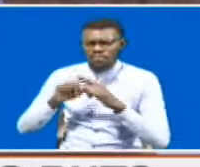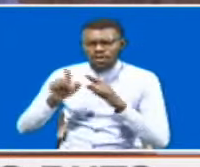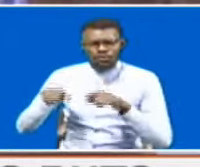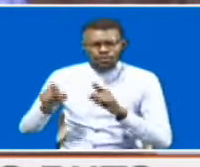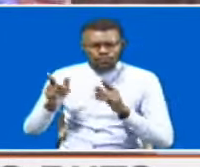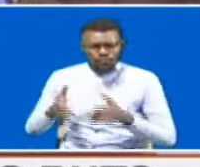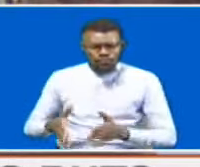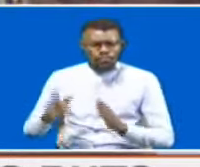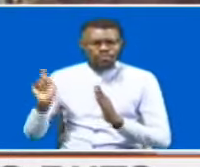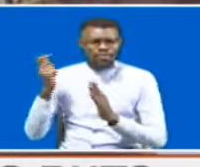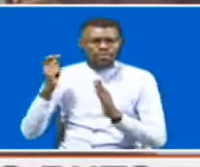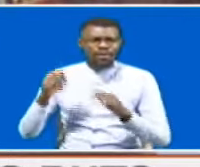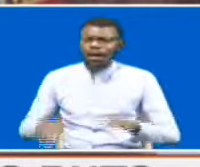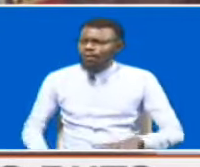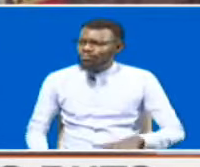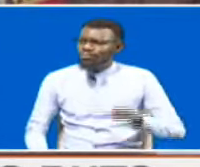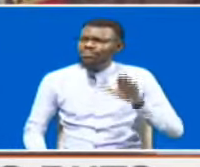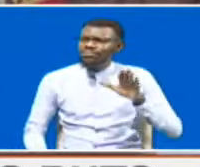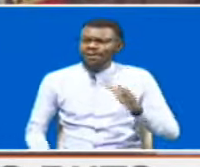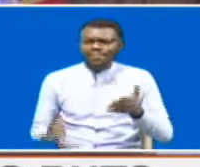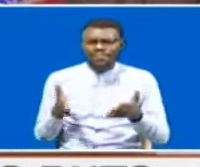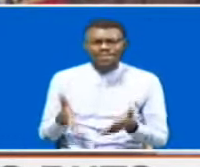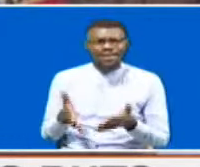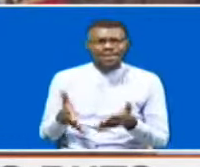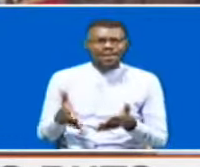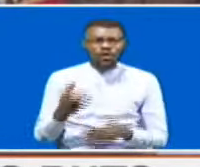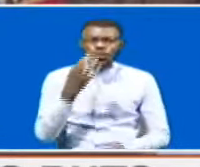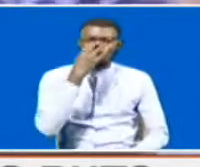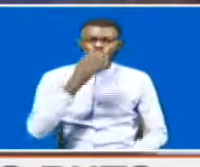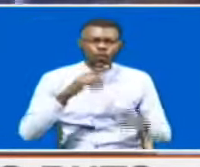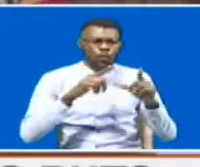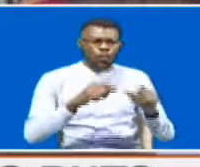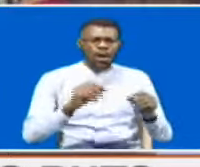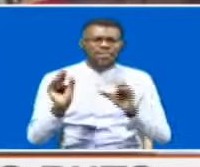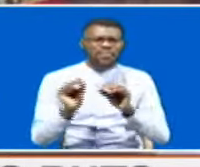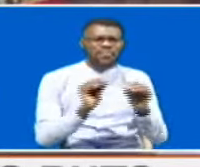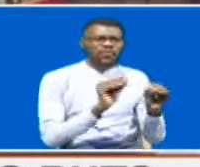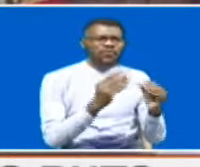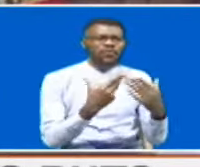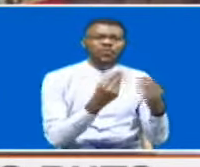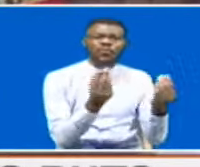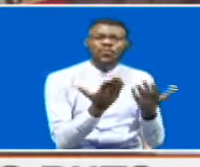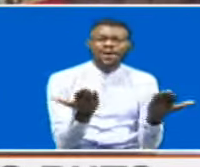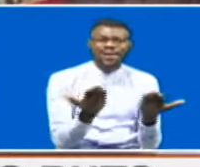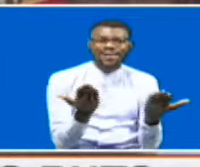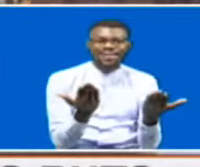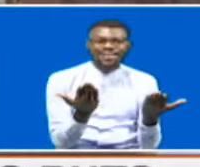hii, ni nchi yako wewe unajua. Mtu anamwambia wewe hama. Uhama wewe wapi?